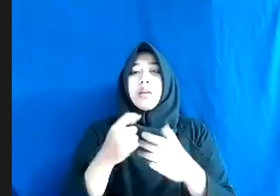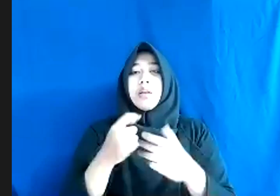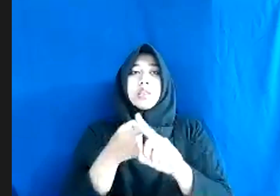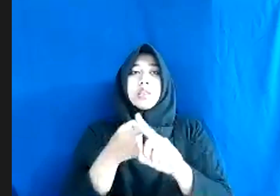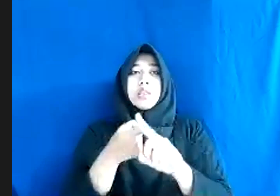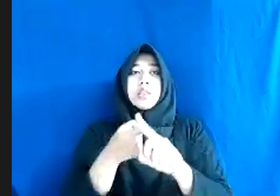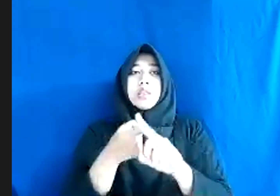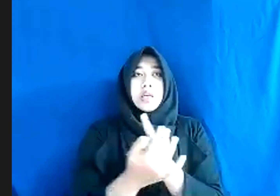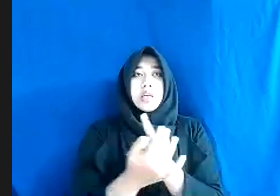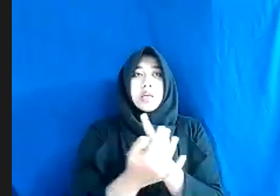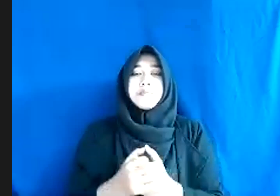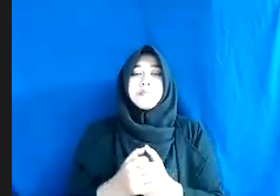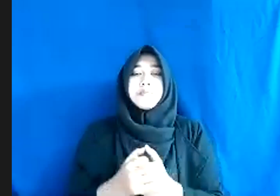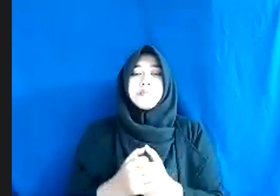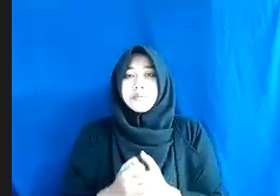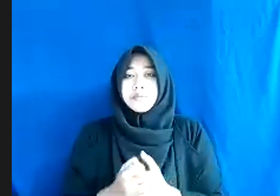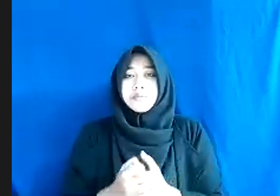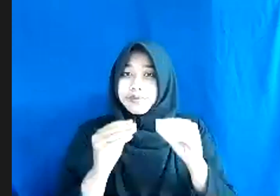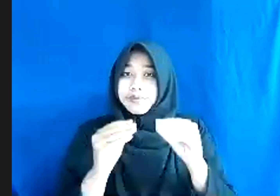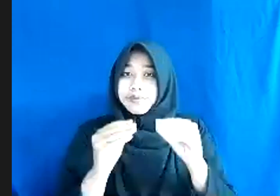pemerintah. Terima kasih Ibu.